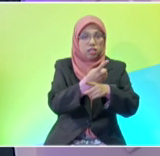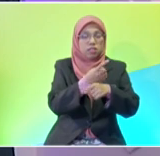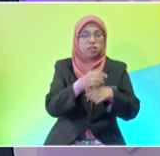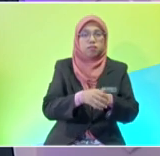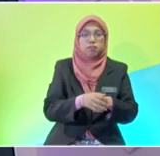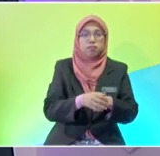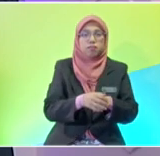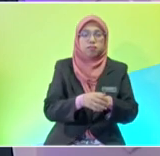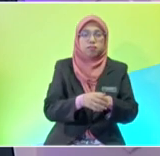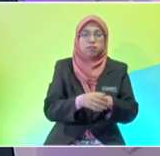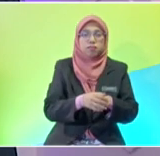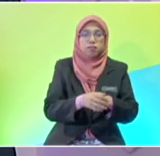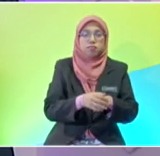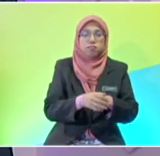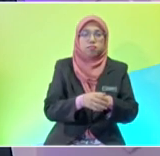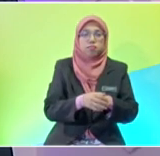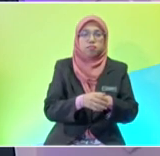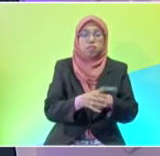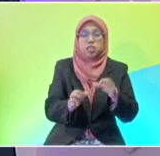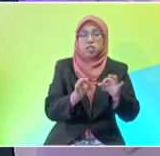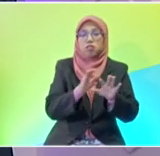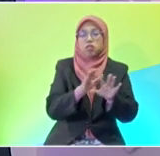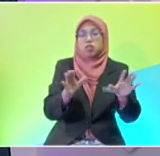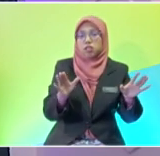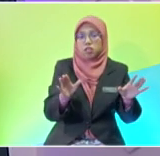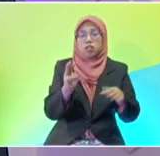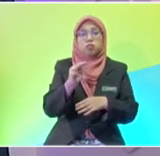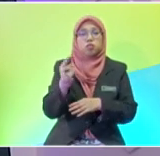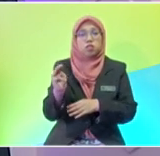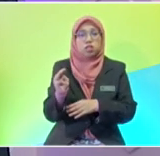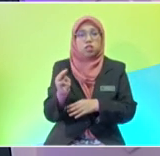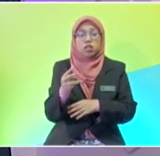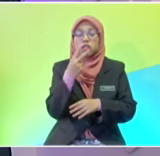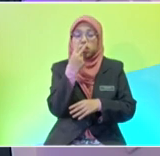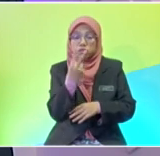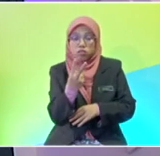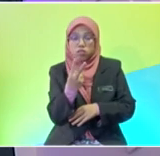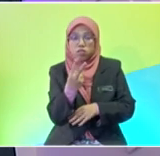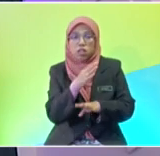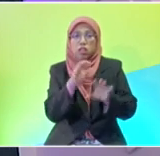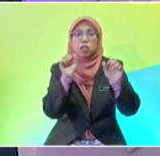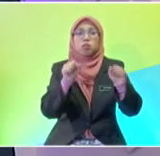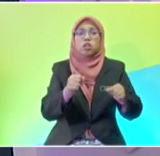Kalau tidak Anda akan duduk di situ termenung yang tidak dapat menjawab